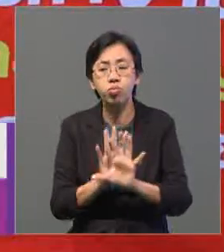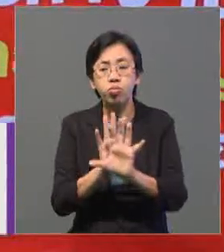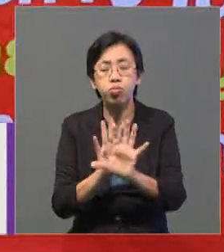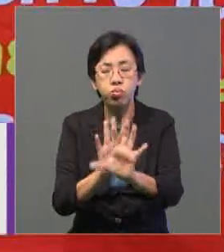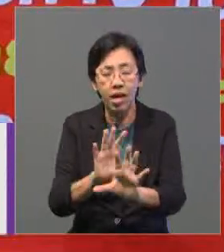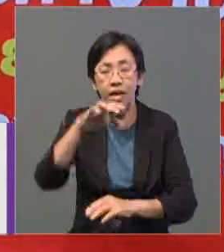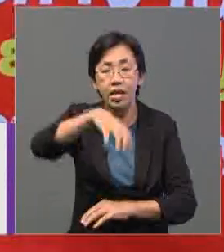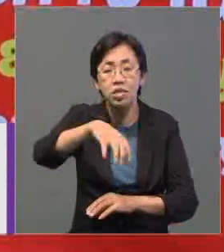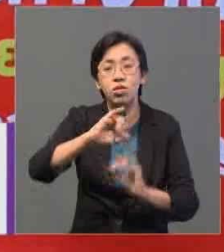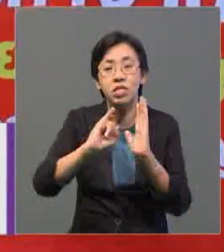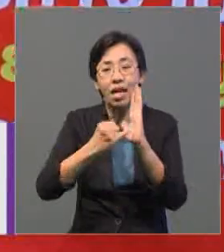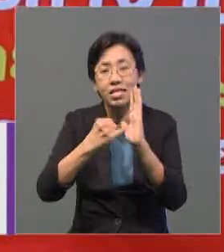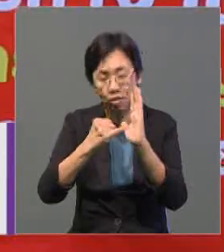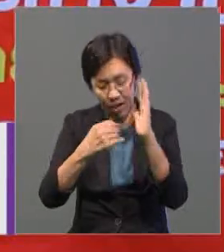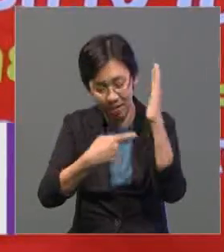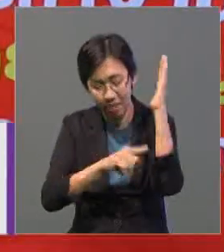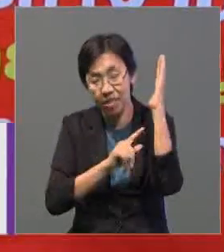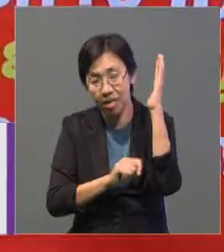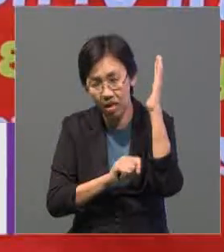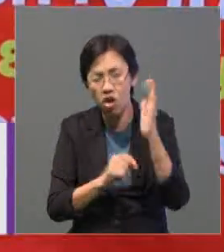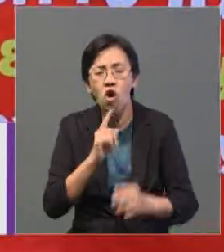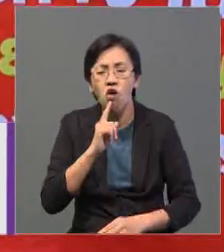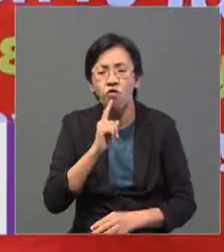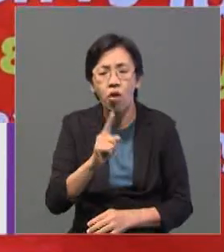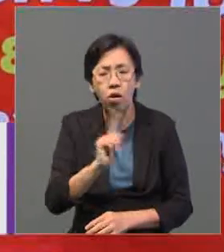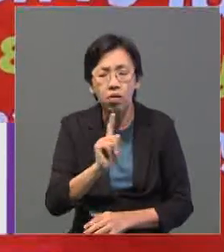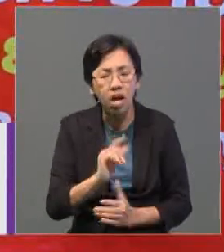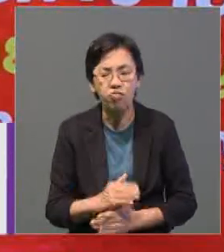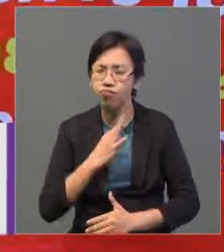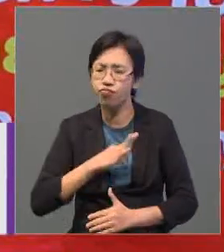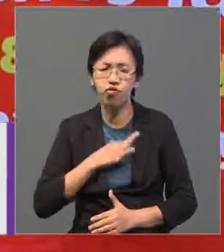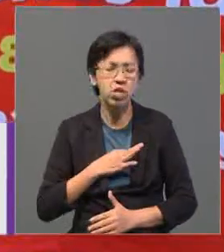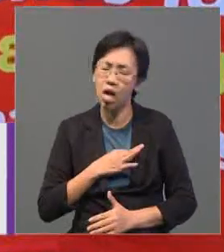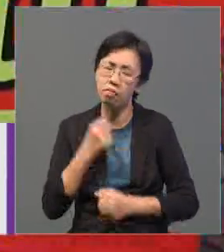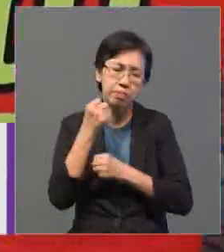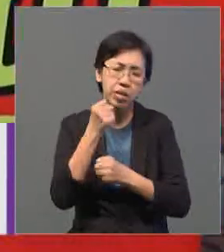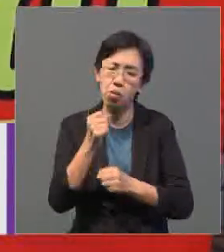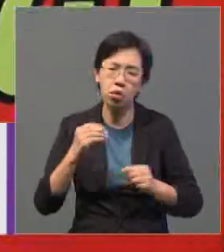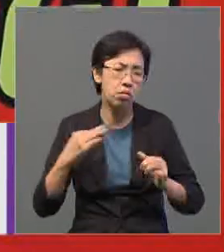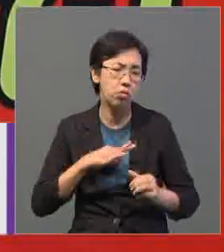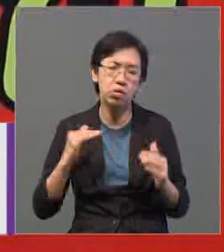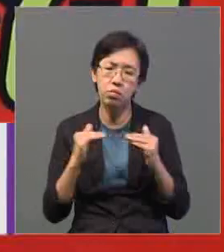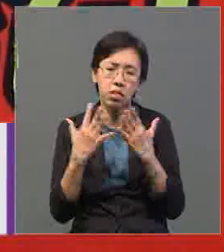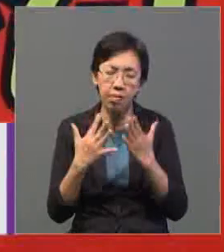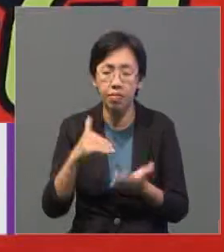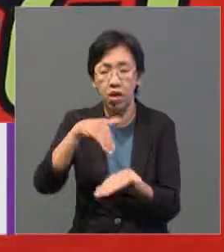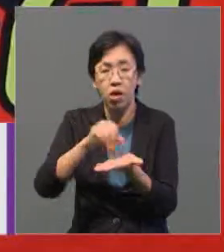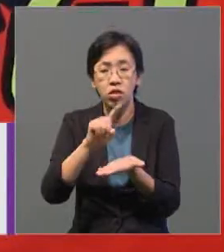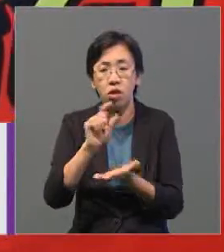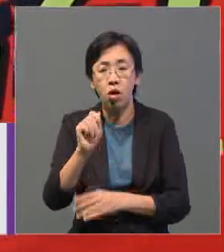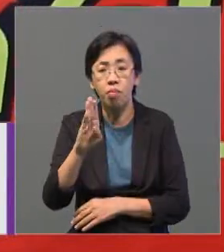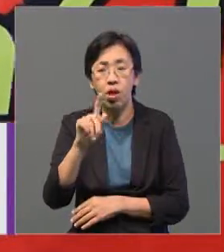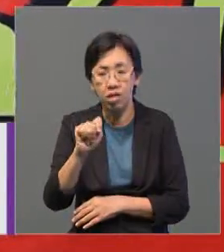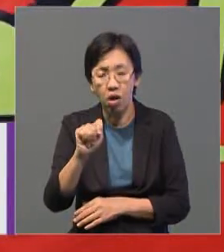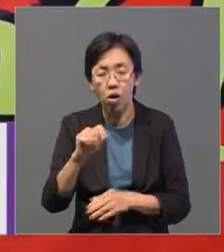หน้าศาลากลางจังหวัดปัตตานีเพื่อประท้วงนะครับถึงการไม่ได้รับความเป็นธรรมมีการแก้ไขปัญหาของทางศูนย์อำนวยการ